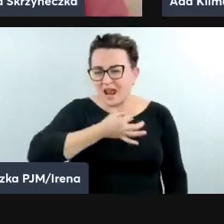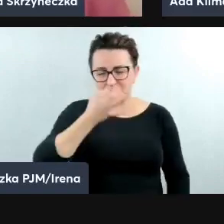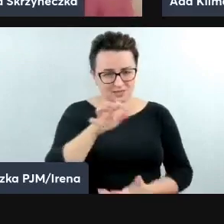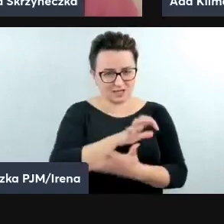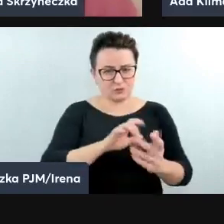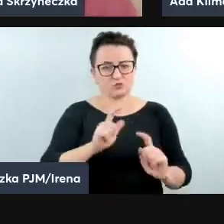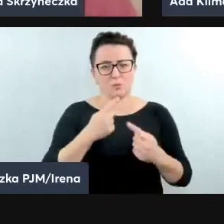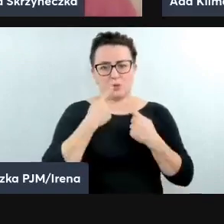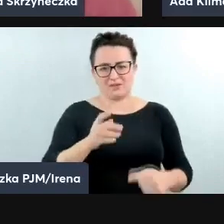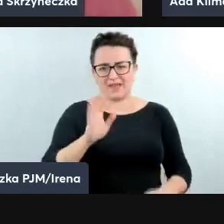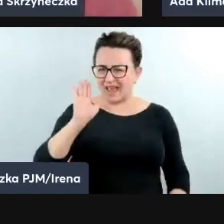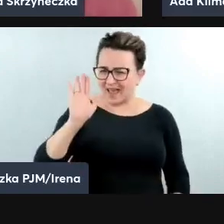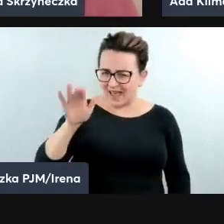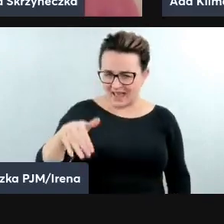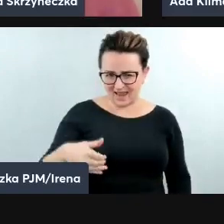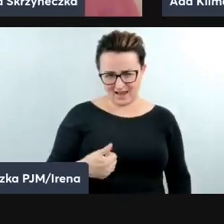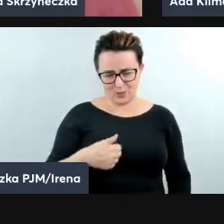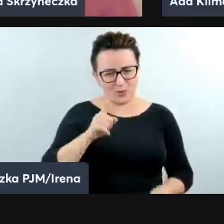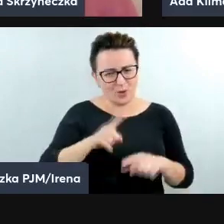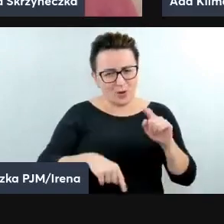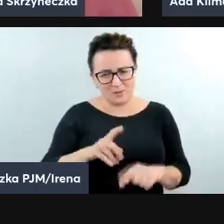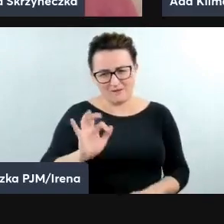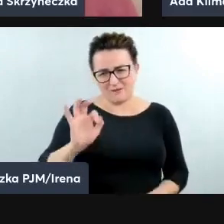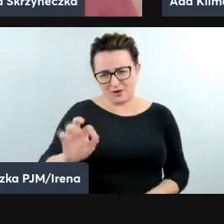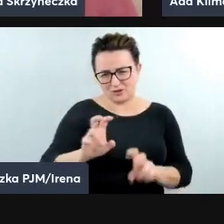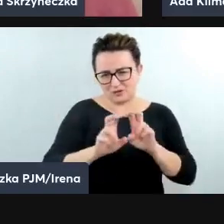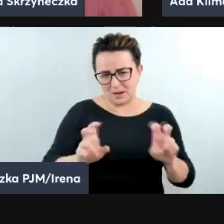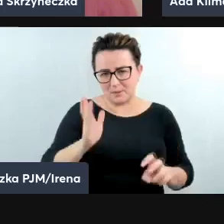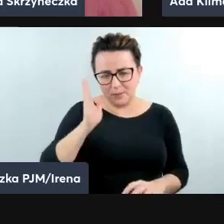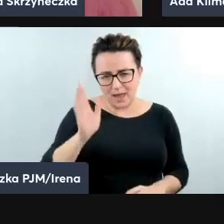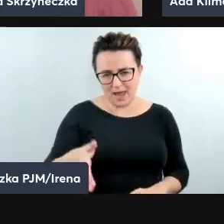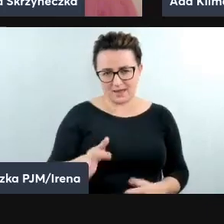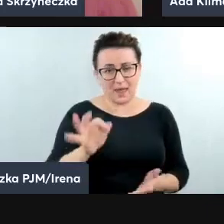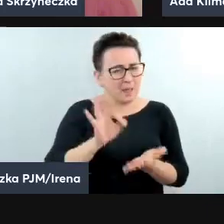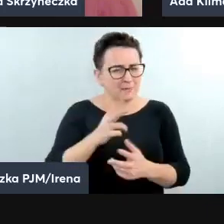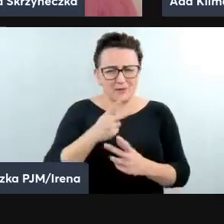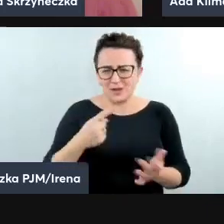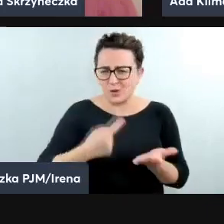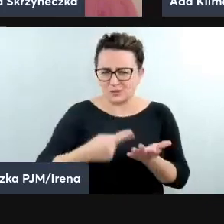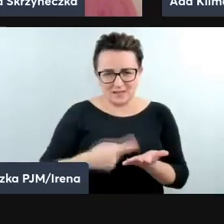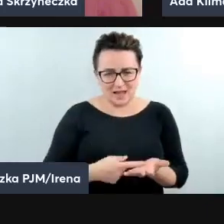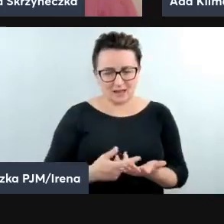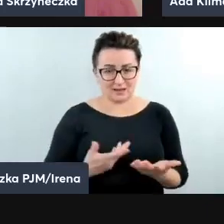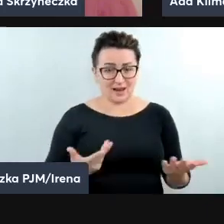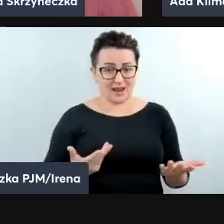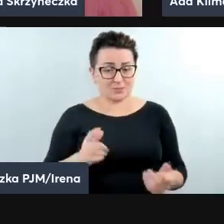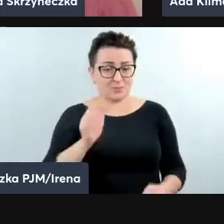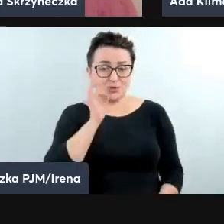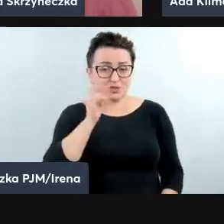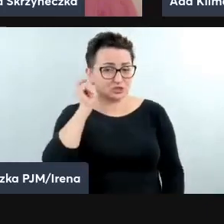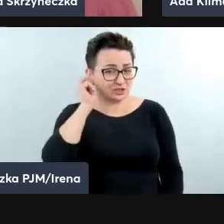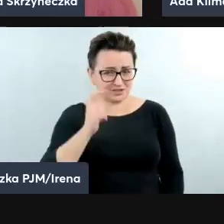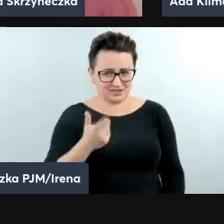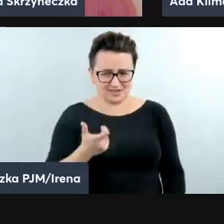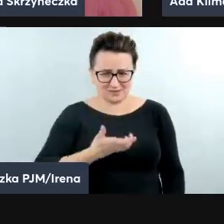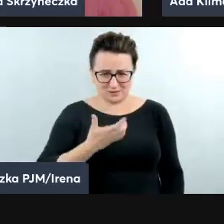swoim tempie, no ale pewnie nie jesteś ostatnia. No tylko, że nastolatka tego nie kupi, jakby nie uwierzy w to. Nie? No bo co ta mama